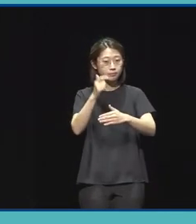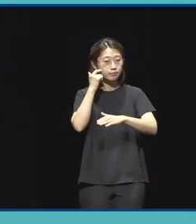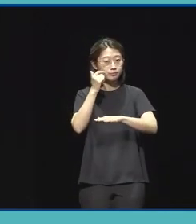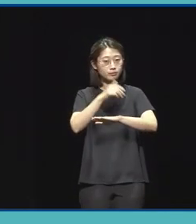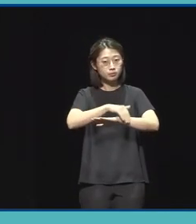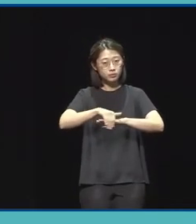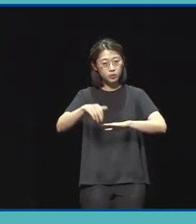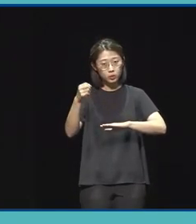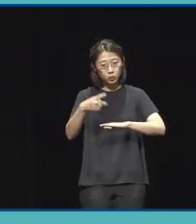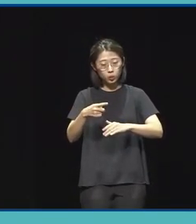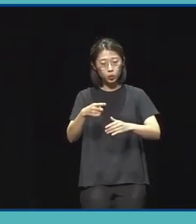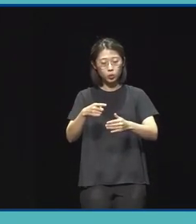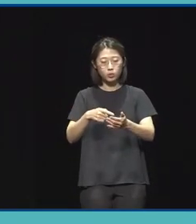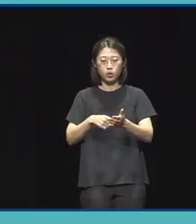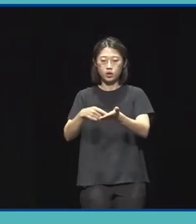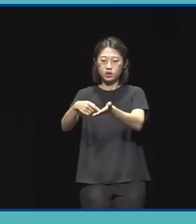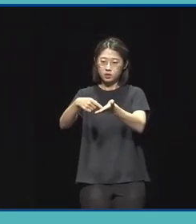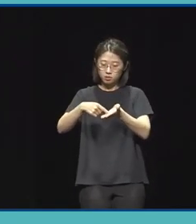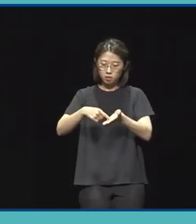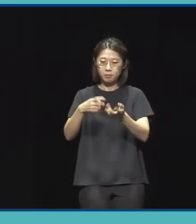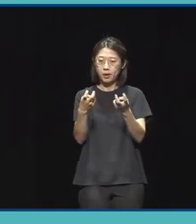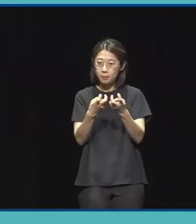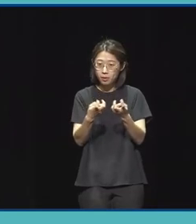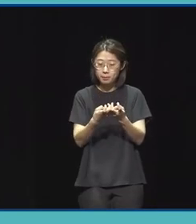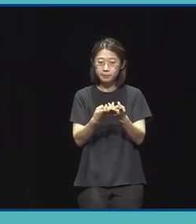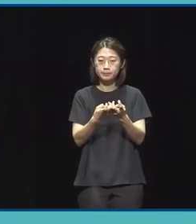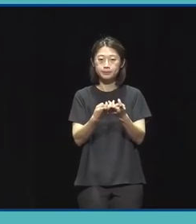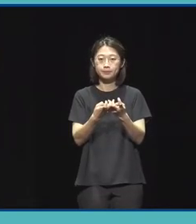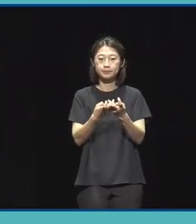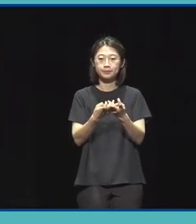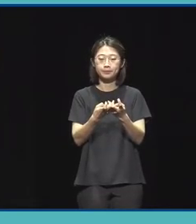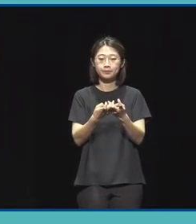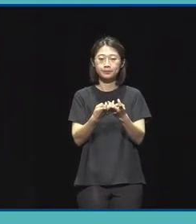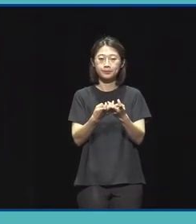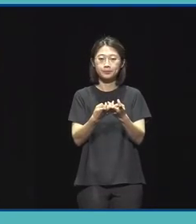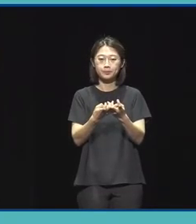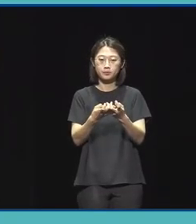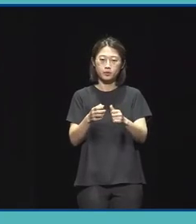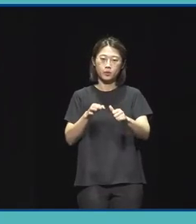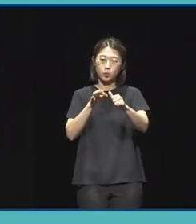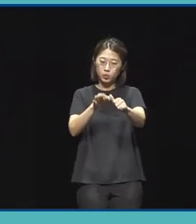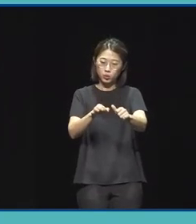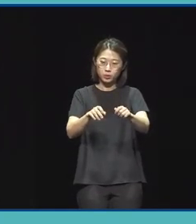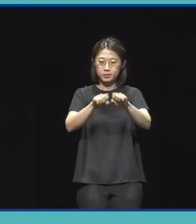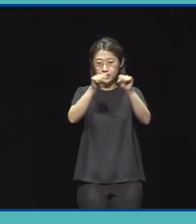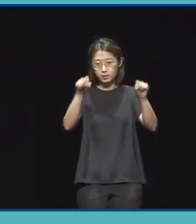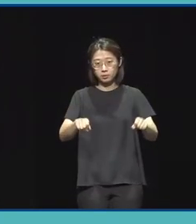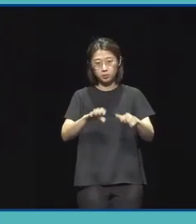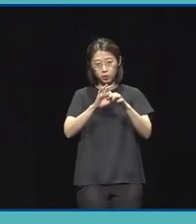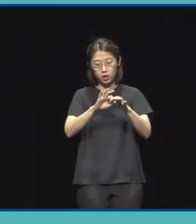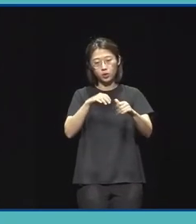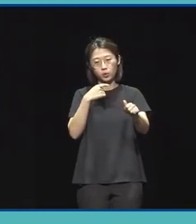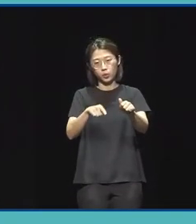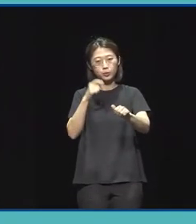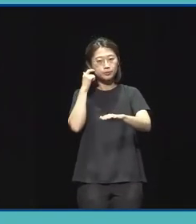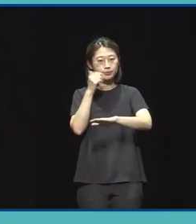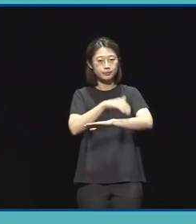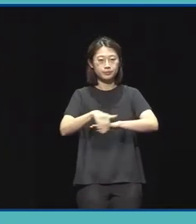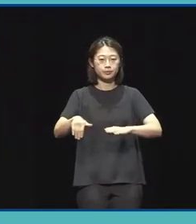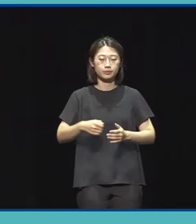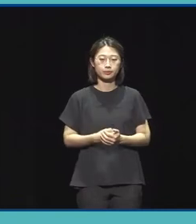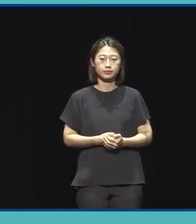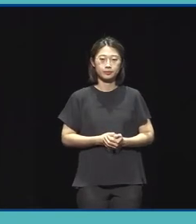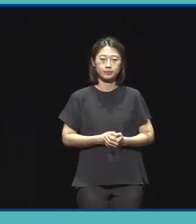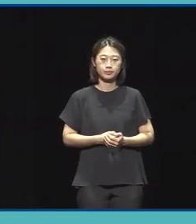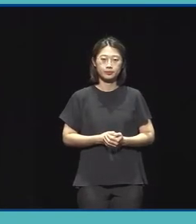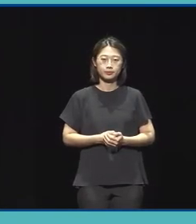보조금 교우신청서 제출 이후에 1년에 저희가 보조금 지급 프로세스가 지금 진행될 예정입니다 그래서 연말까지